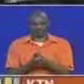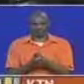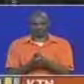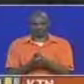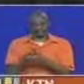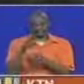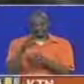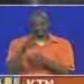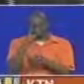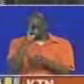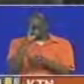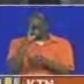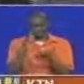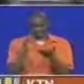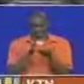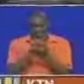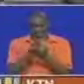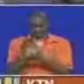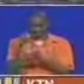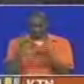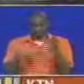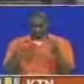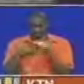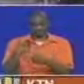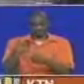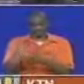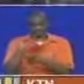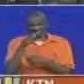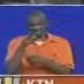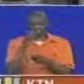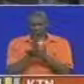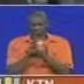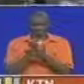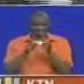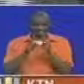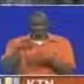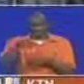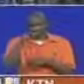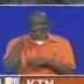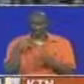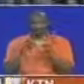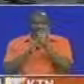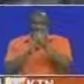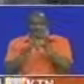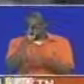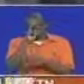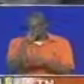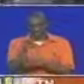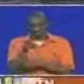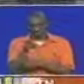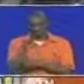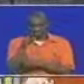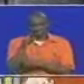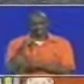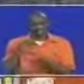Idara ya polisi imeapa kupambana na matumizi ya dawa za kusisimua misuli haswa kwa wanariadha ambao wanaiwakilisha idara hiyo. Msimamo huu